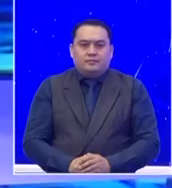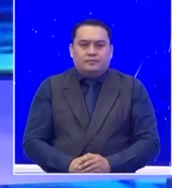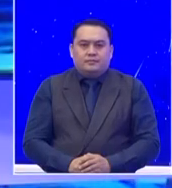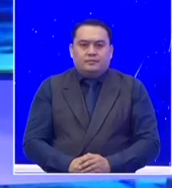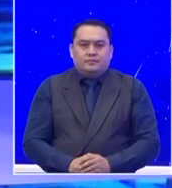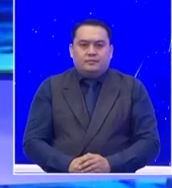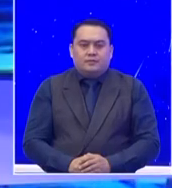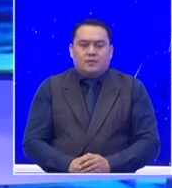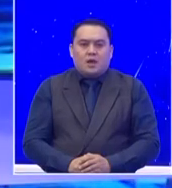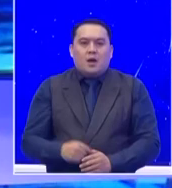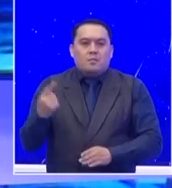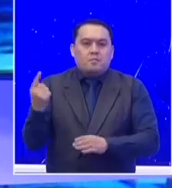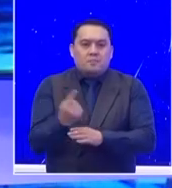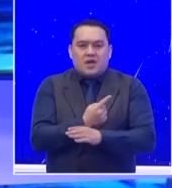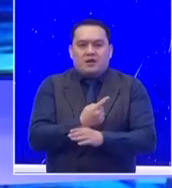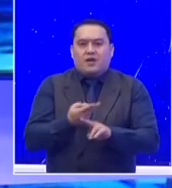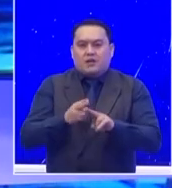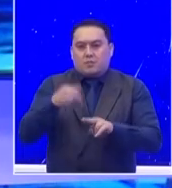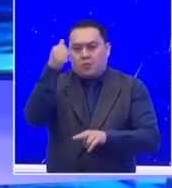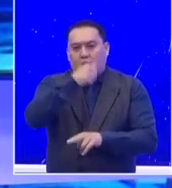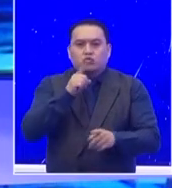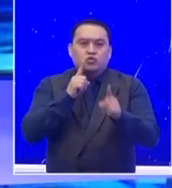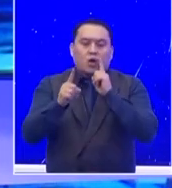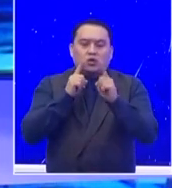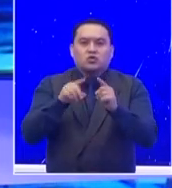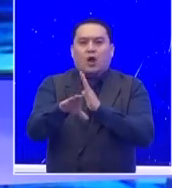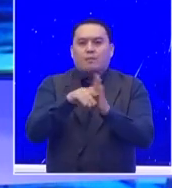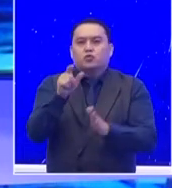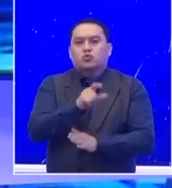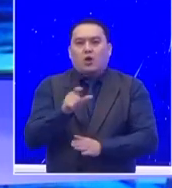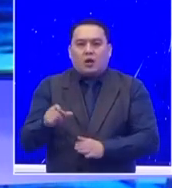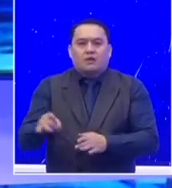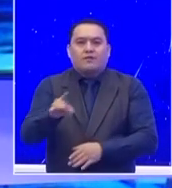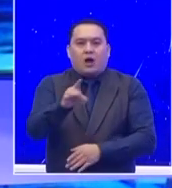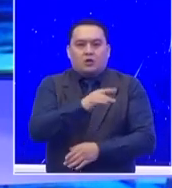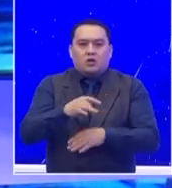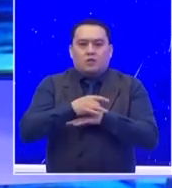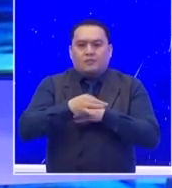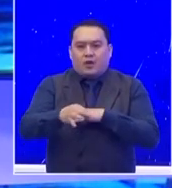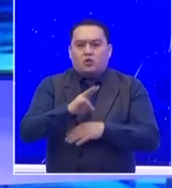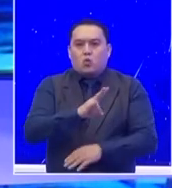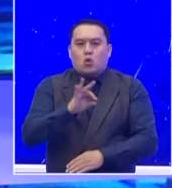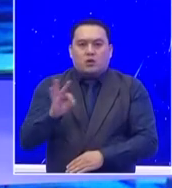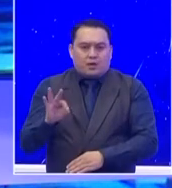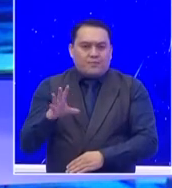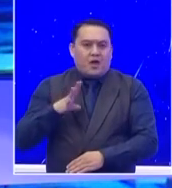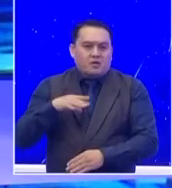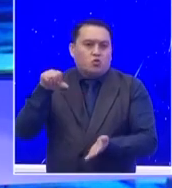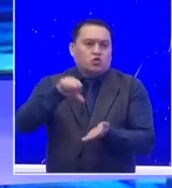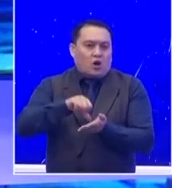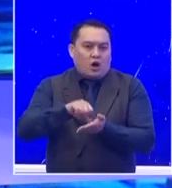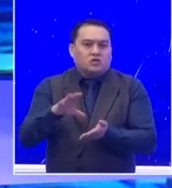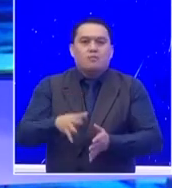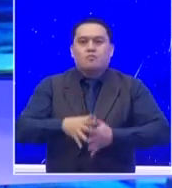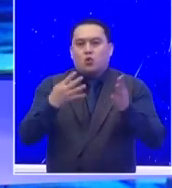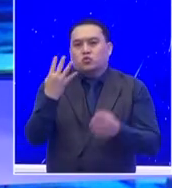Курсом лидера состоялось первое в текущем году заседание депутатской фракции в региональном отделении партии «Нур Отан». В нем приняли